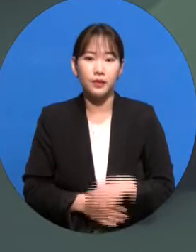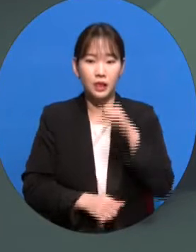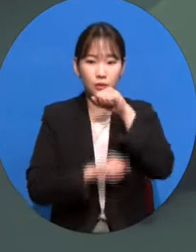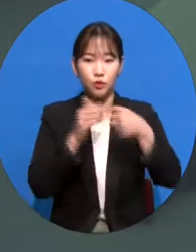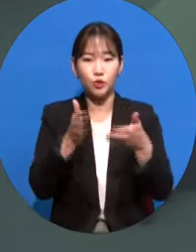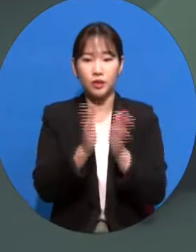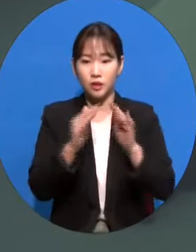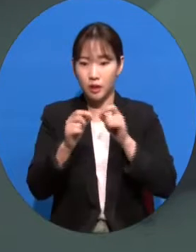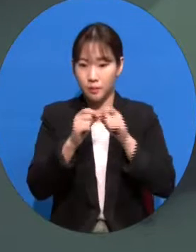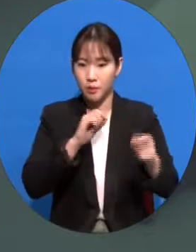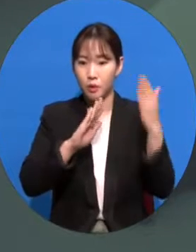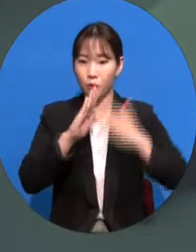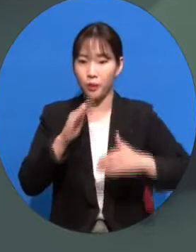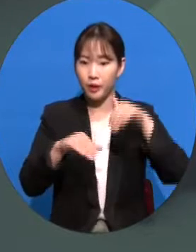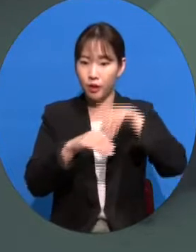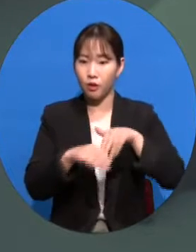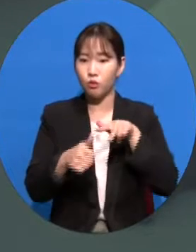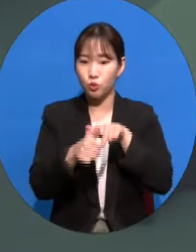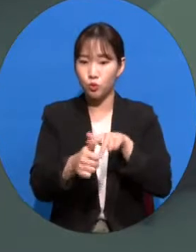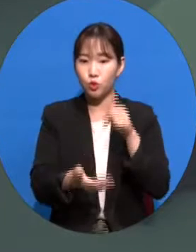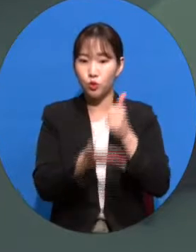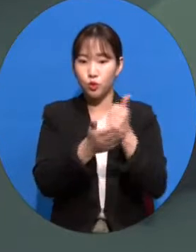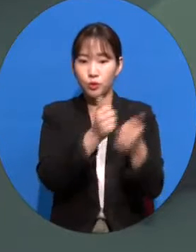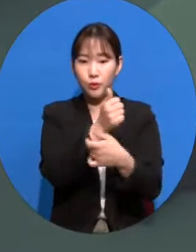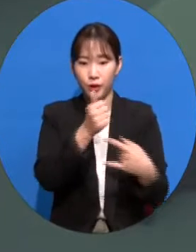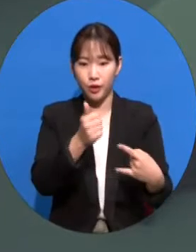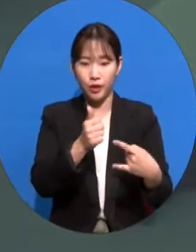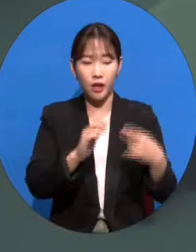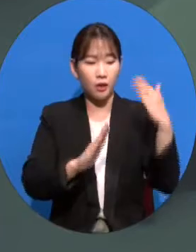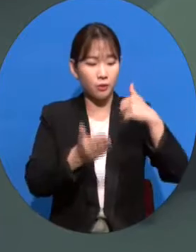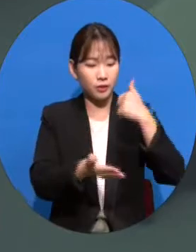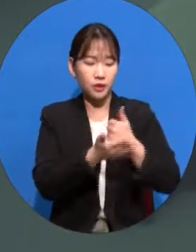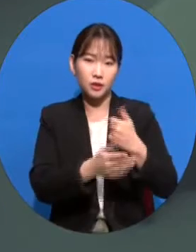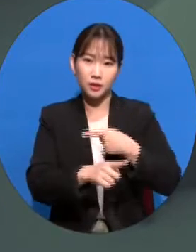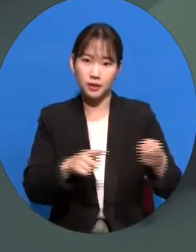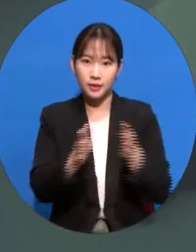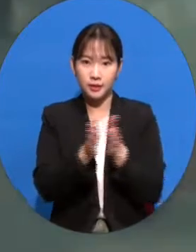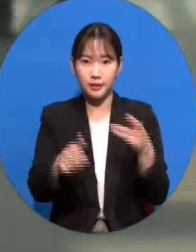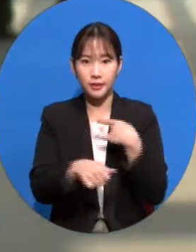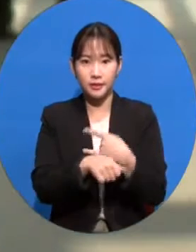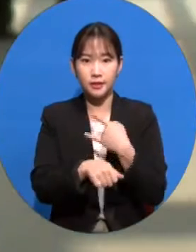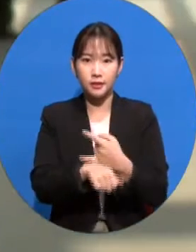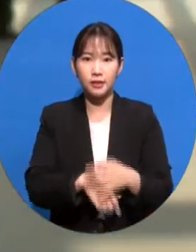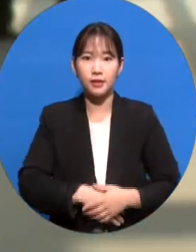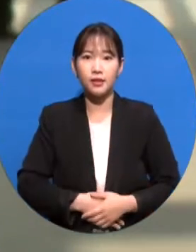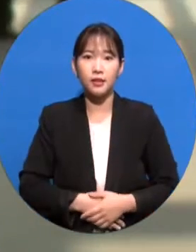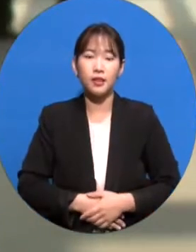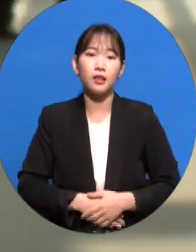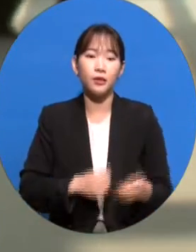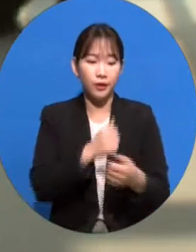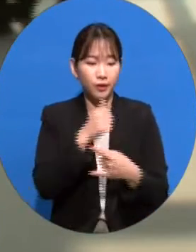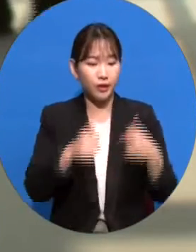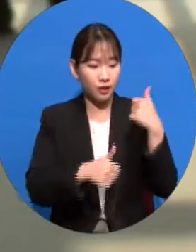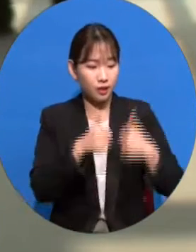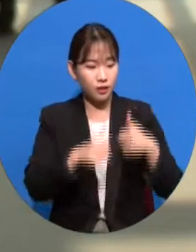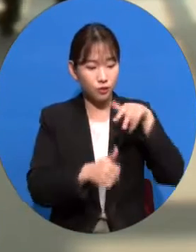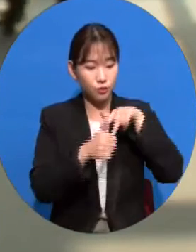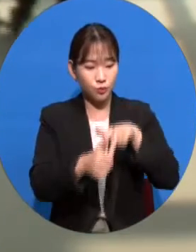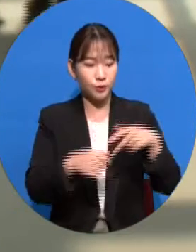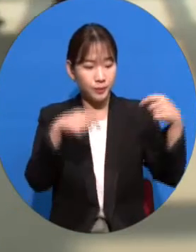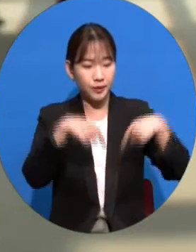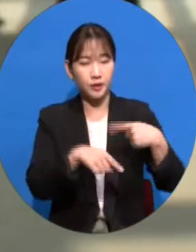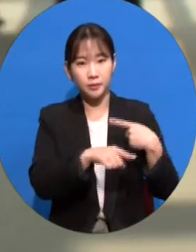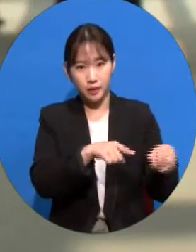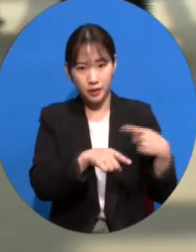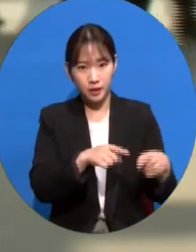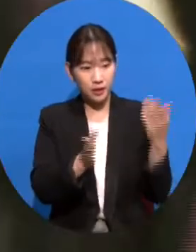민주당 전남도당 공직 선거 후보자 추천 위원회가 공천 심사에 돌이켜 있습니다 분갈이는 경선후보 면접 심사 와